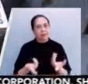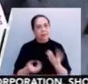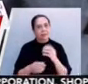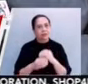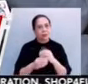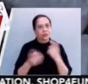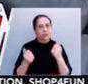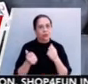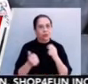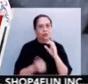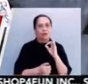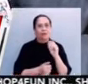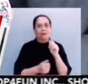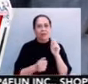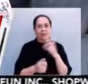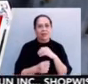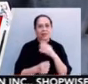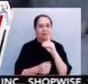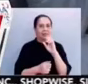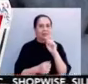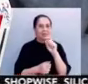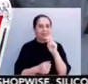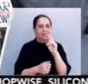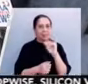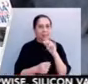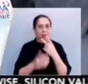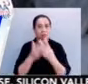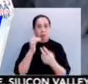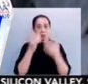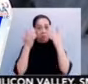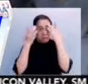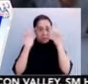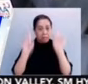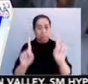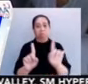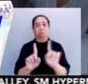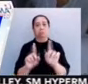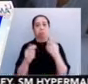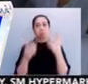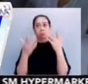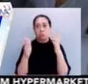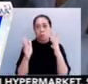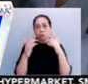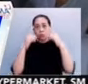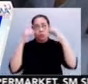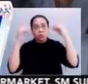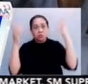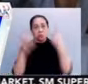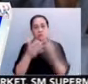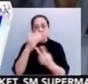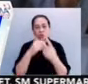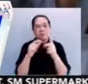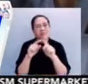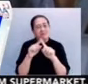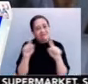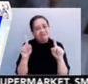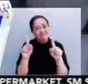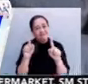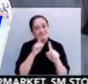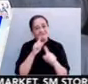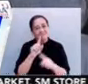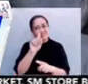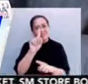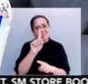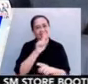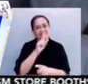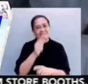destiny sa level na yun. Pareho kayong magaling, pareho nyo dream ito. Pero sa totoo lang, isa lang talaga eh. Isa